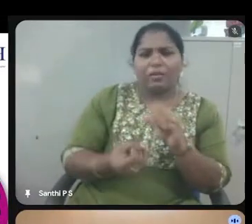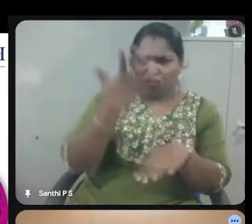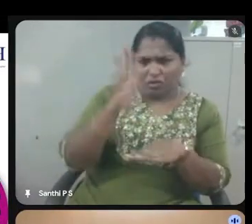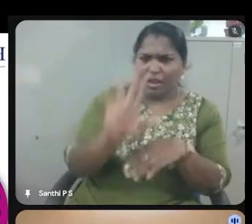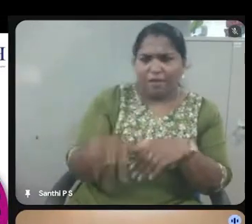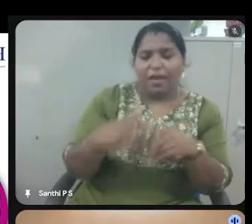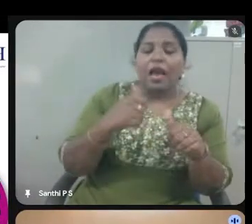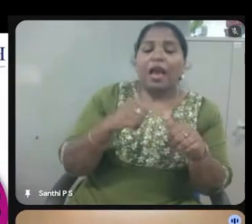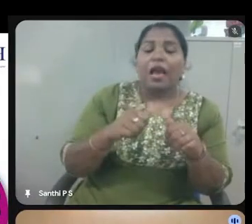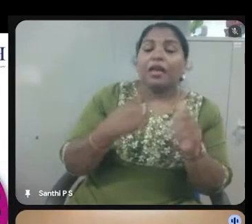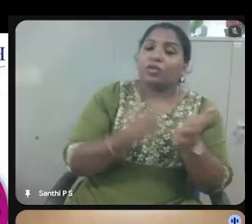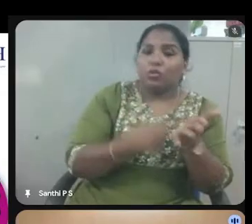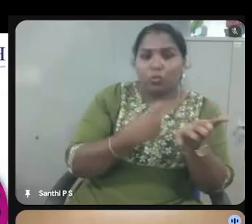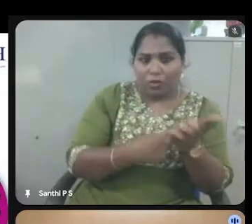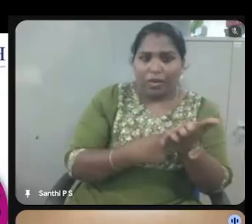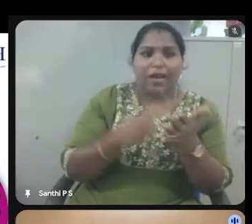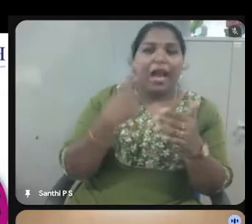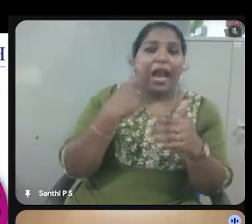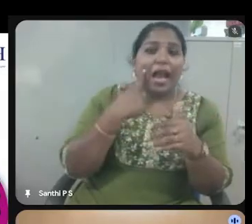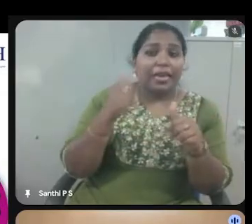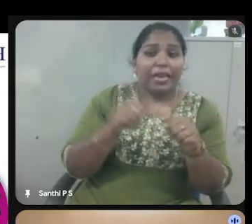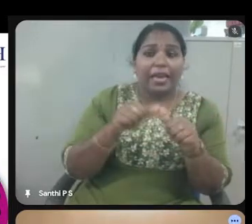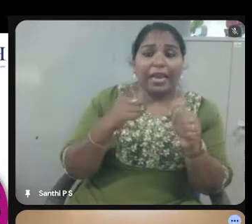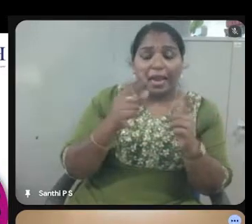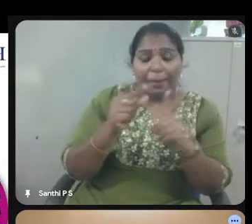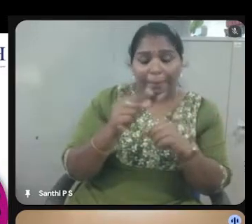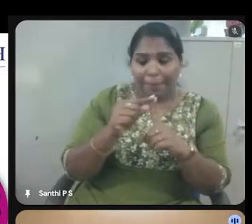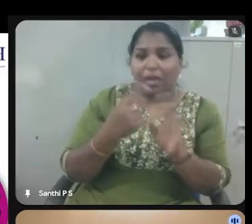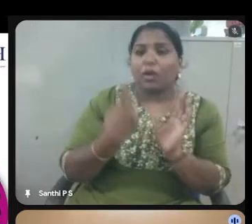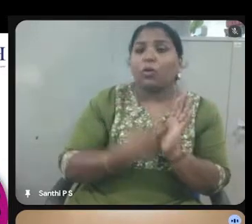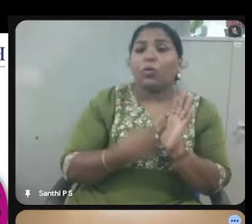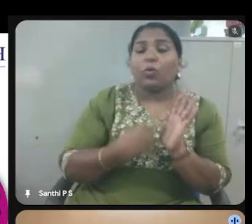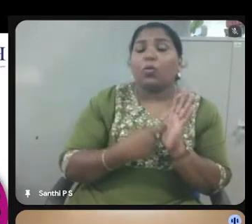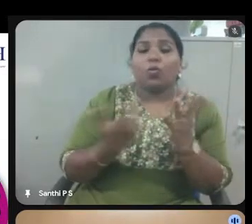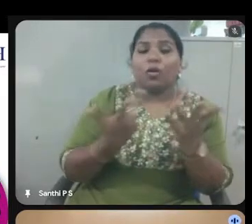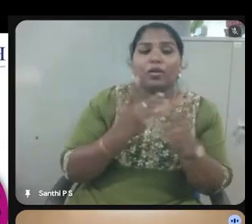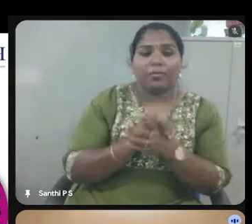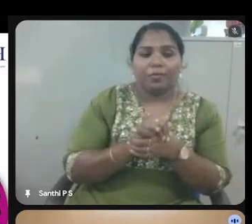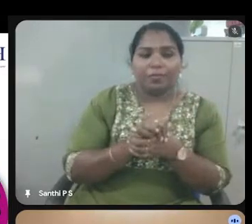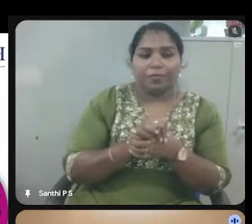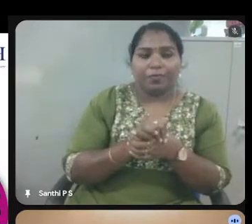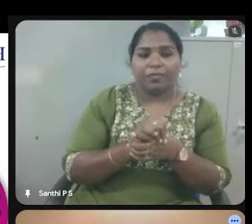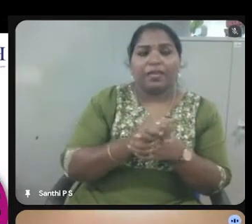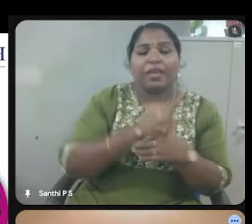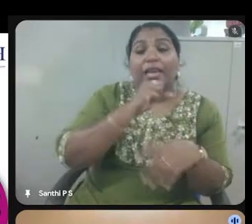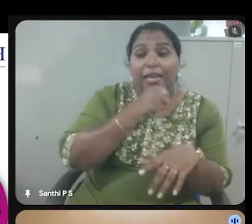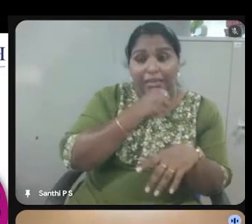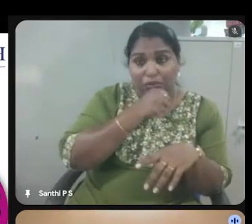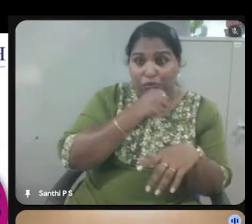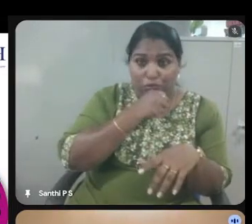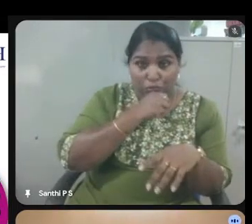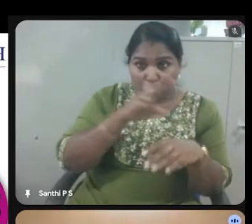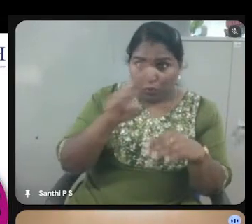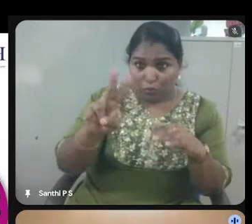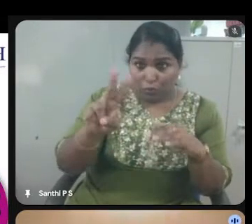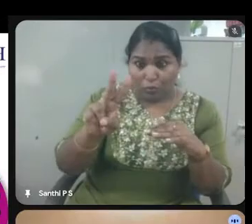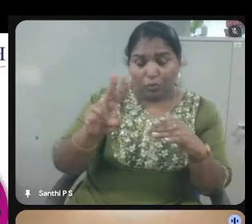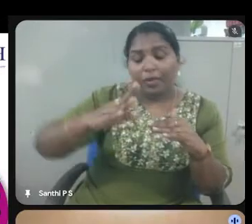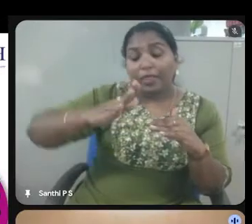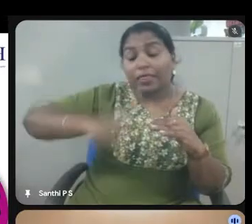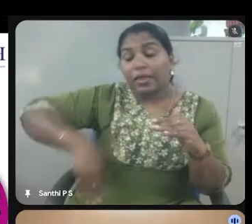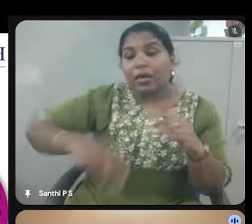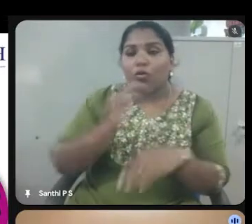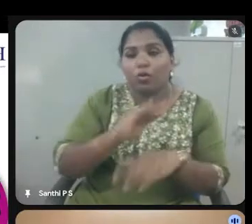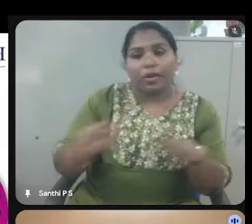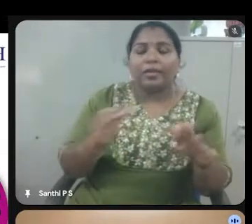അപ്പം IAPയുടെ ഗൈഡ് ലൈൻസ് എന്താണെന്ന് വെച്ചാൽ 2 വയസ്സ് വരെ ഉള്ള കുട്ടികൾക്ക് സ്ക്രീൻ ഉപയോഗം അനുവദിക്കരുത്.